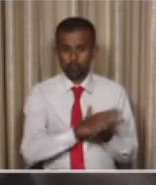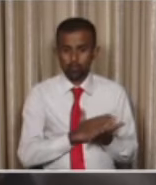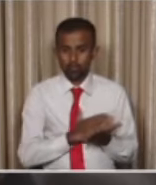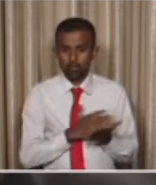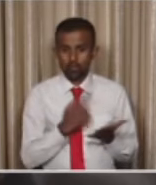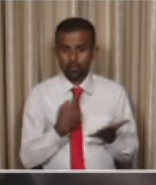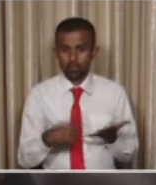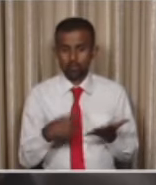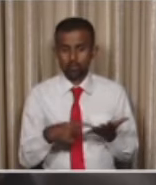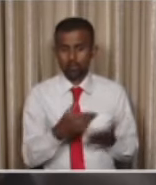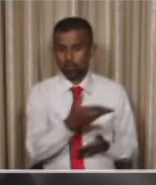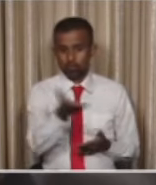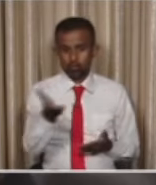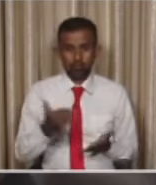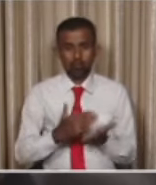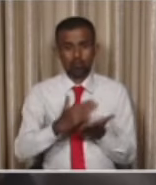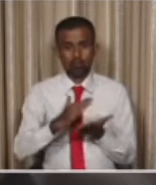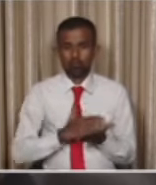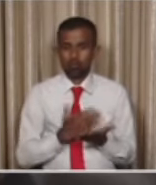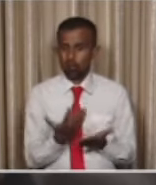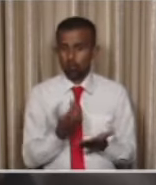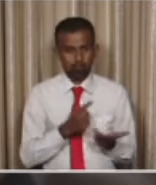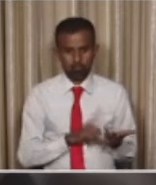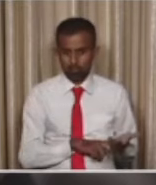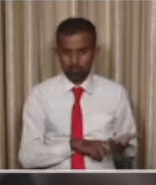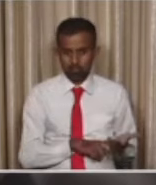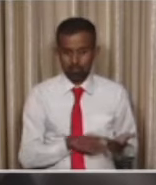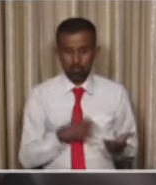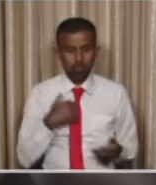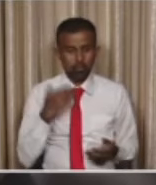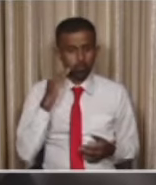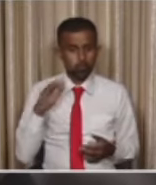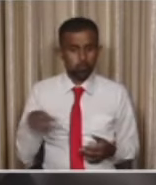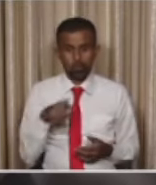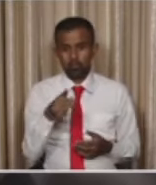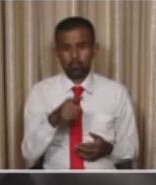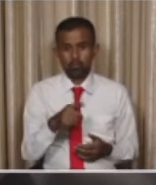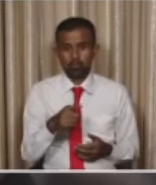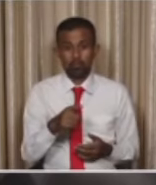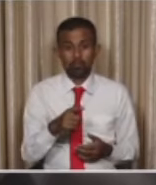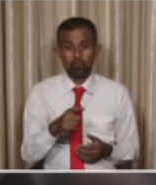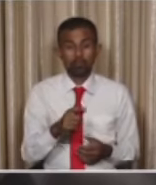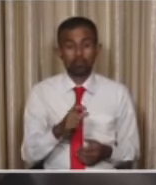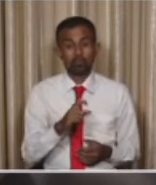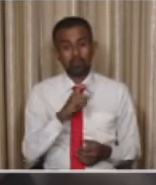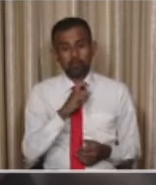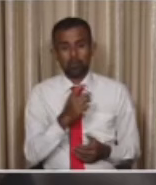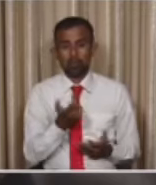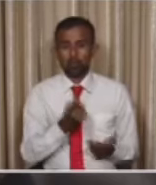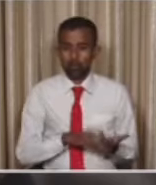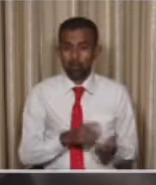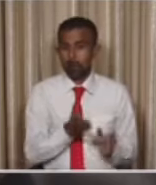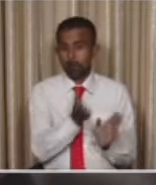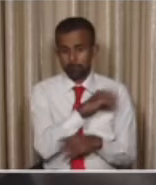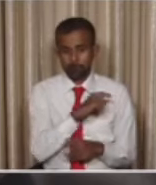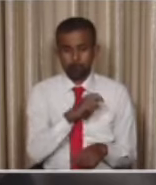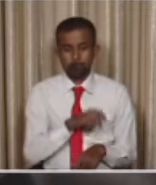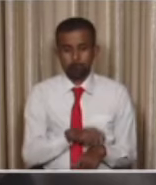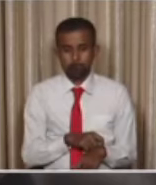செல்லும். அவர் கொடுத்திருக்கிற வாக்குறுதிகளோடு சென்ற தடவையும் எங்களுடைய மக்கள் அவருக்கு